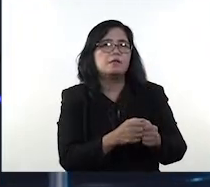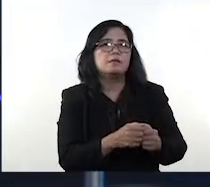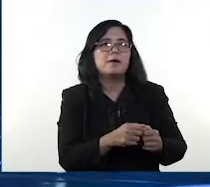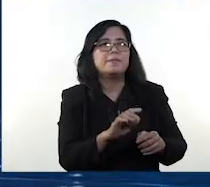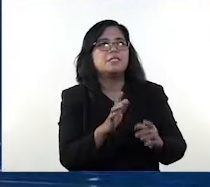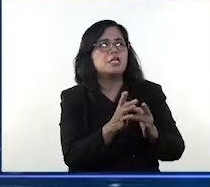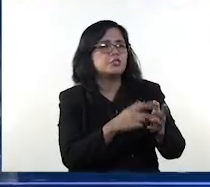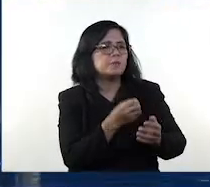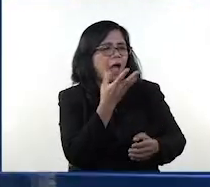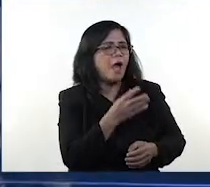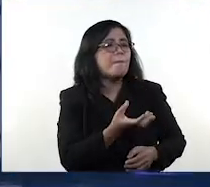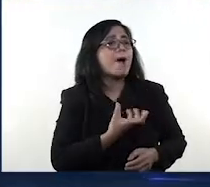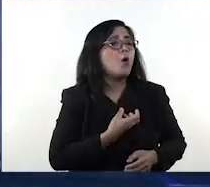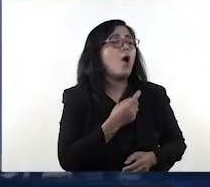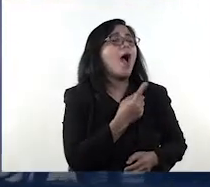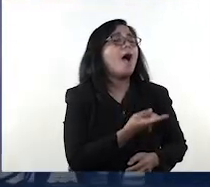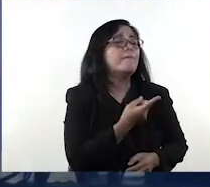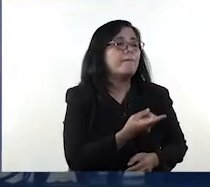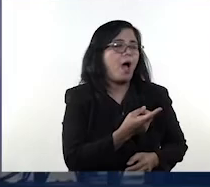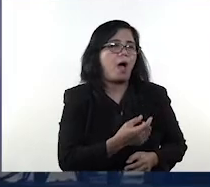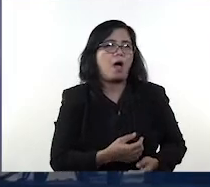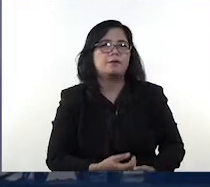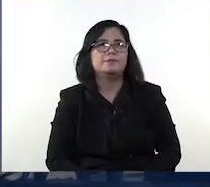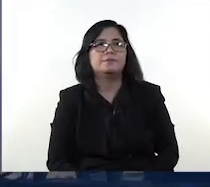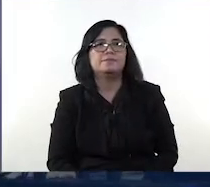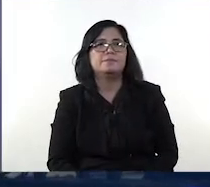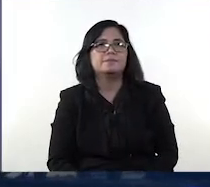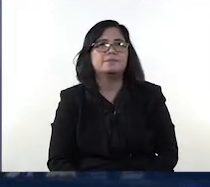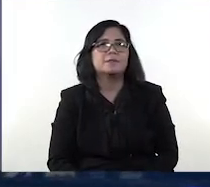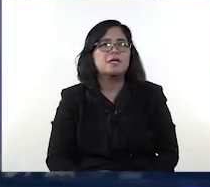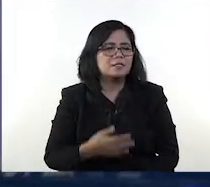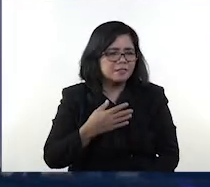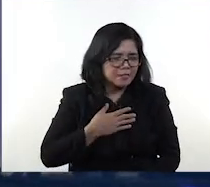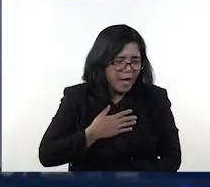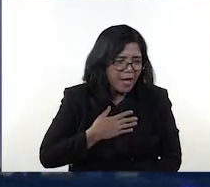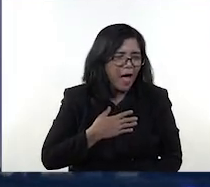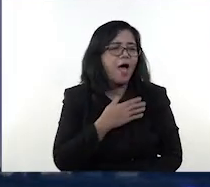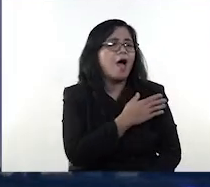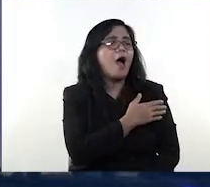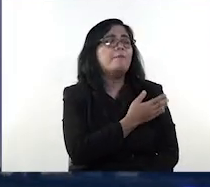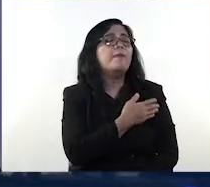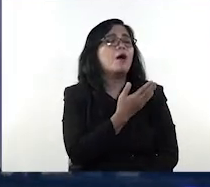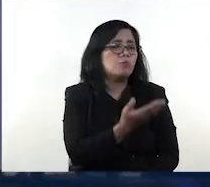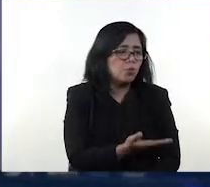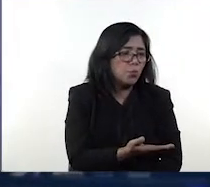remote Hai bahasa Inggris seperti bilang begini I am at your service spare